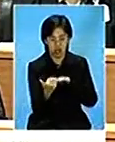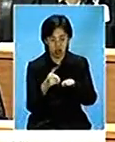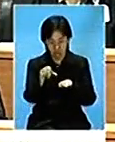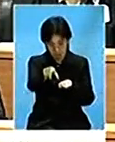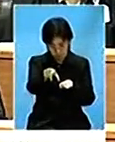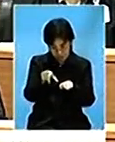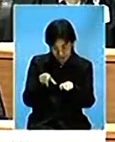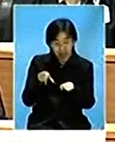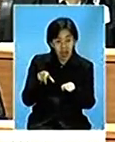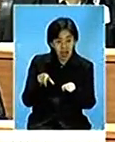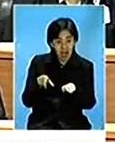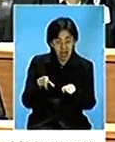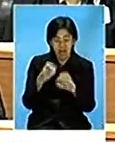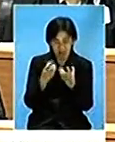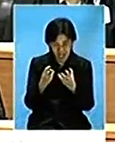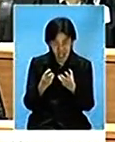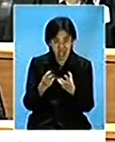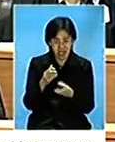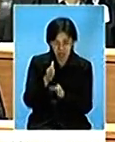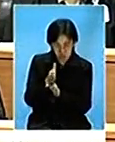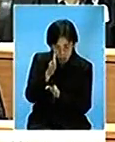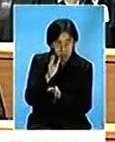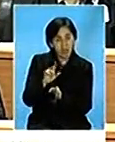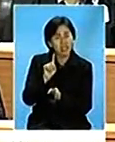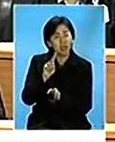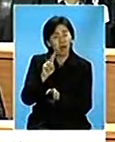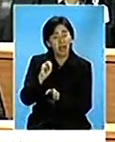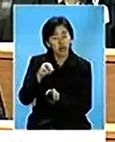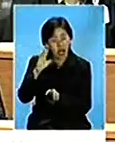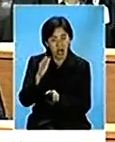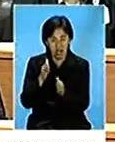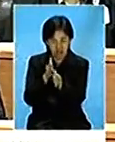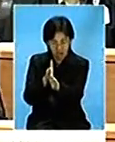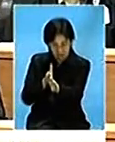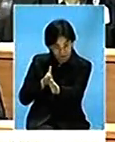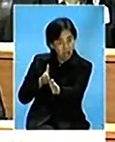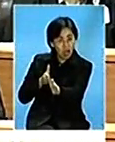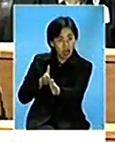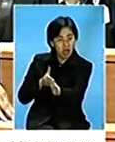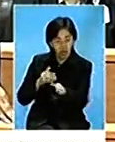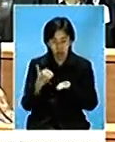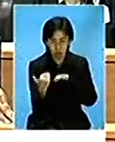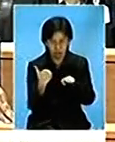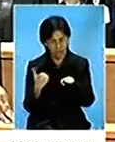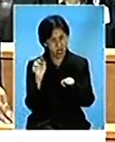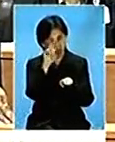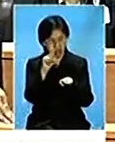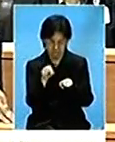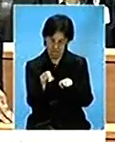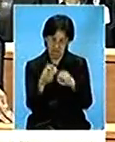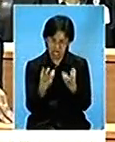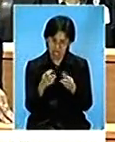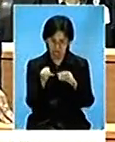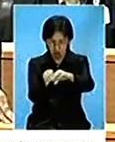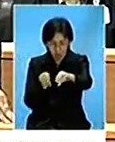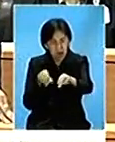เออร์หรือไอหินปูนที่มันสูงประมาณเกือบประมาณเมตรกว่าๆเนี่ยท่านประธานครับไปวางอยู่เกาะกลางถนนชาวบ้านมาถามผมเยอะครับบอกว่าทำอะไ